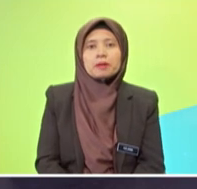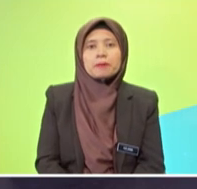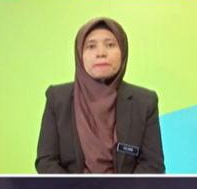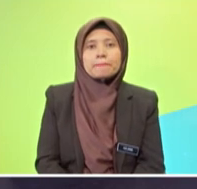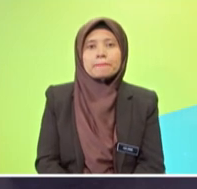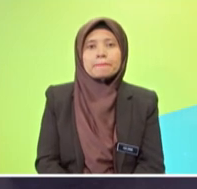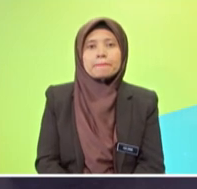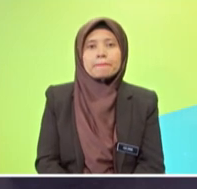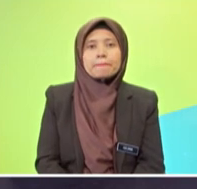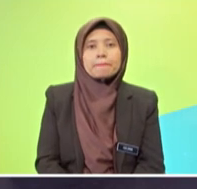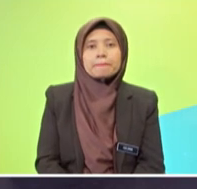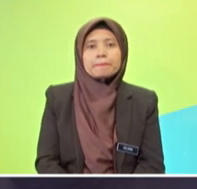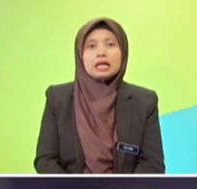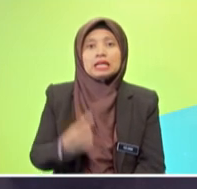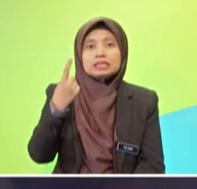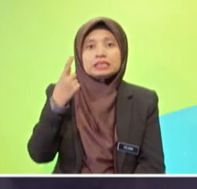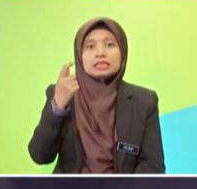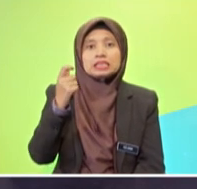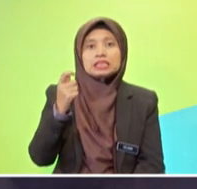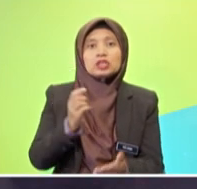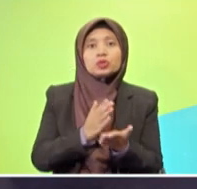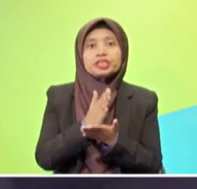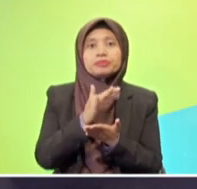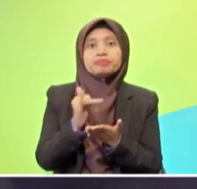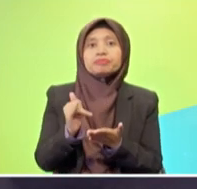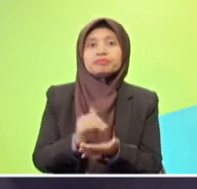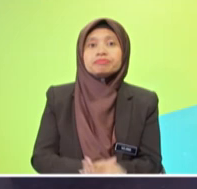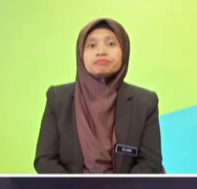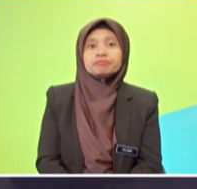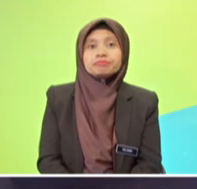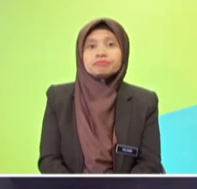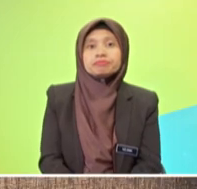dengan petikan yang seterusnya siapin anak cucu baca